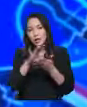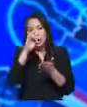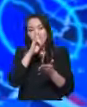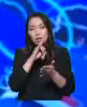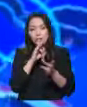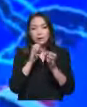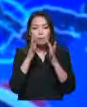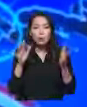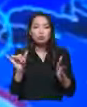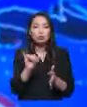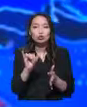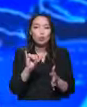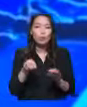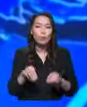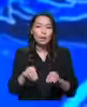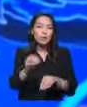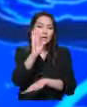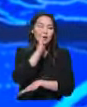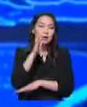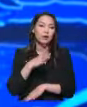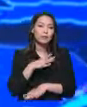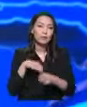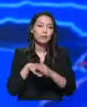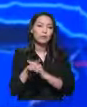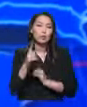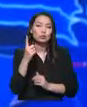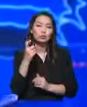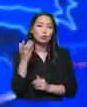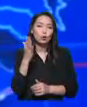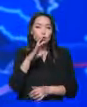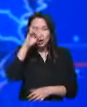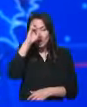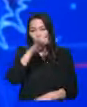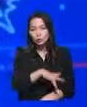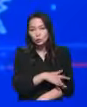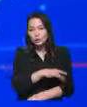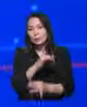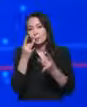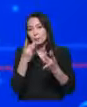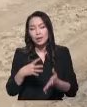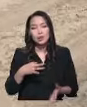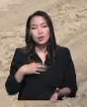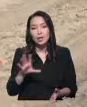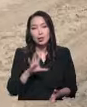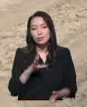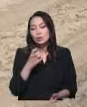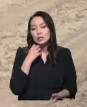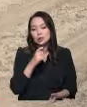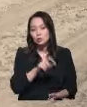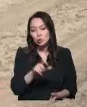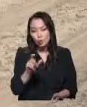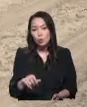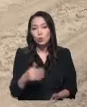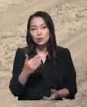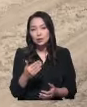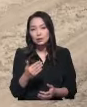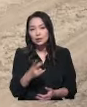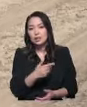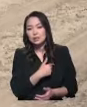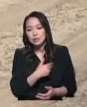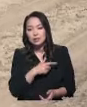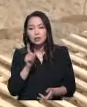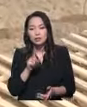на Большой Субботник и посадку деревьев вышли сотни государственных служащих и просто неравнодушных кызылординцев. К инициативе присоединились